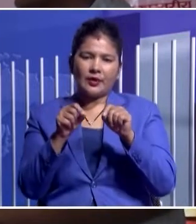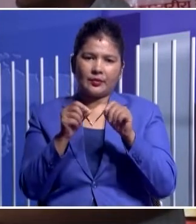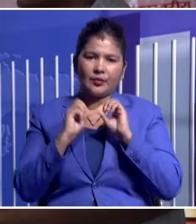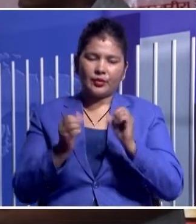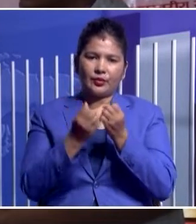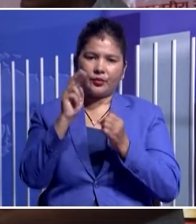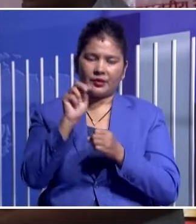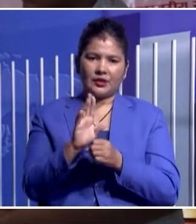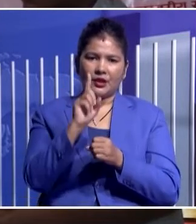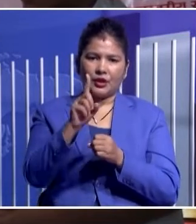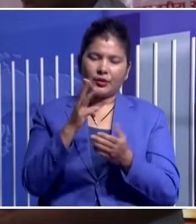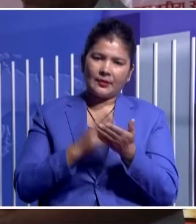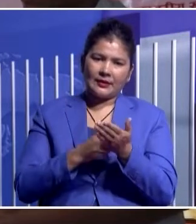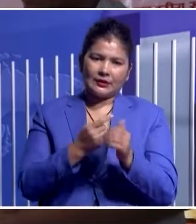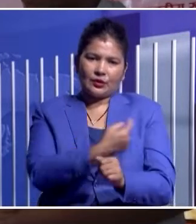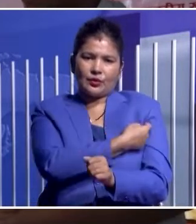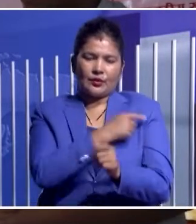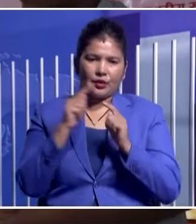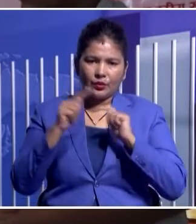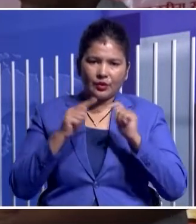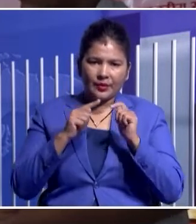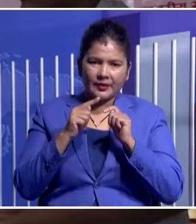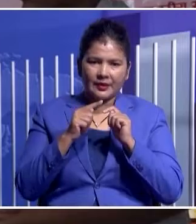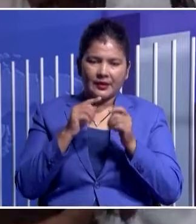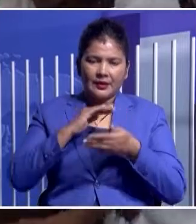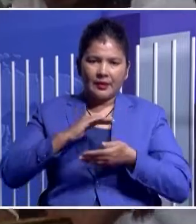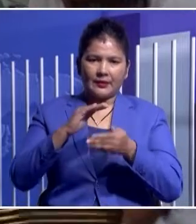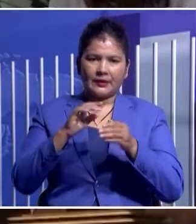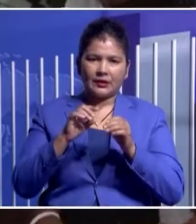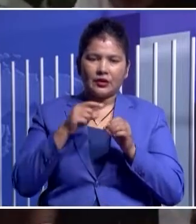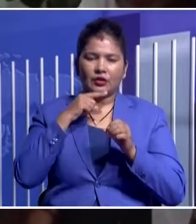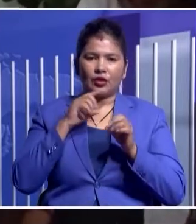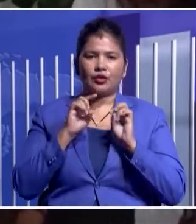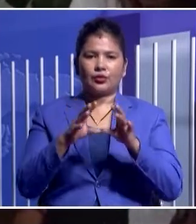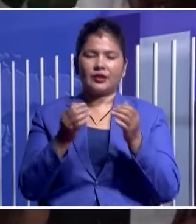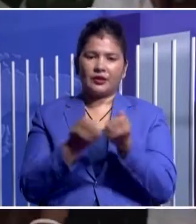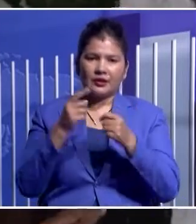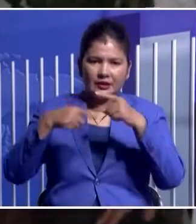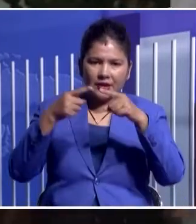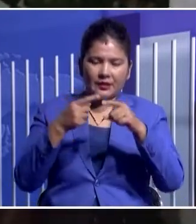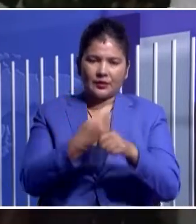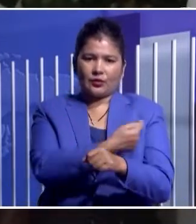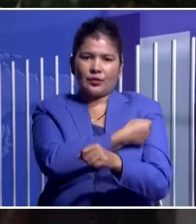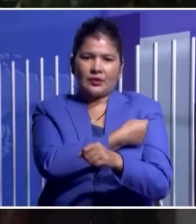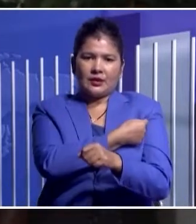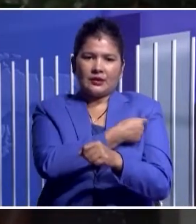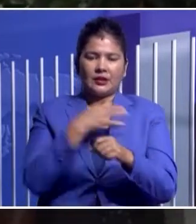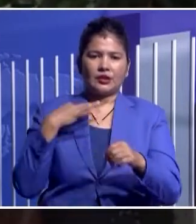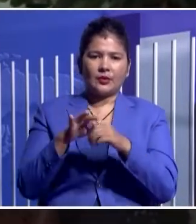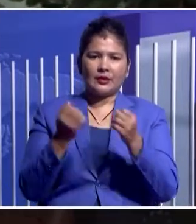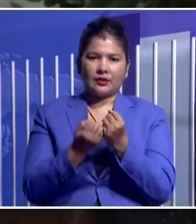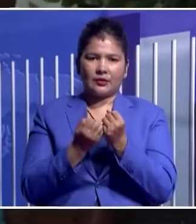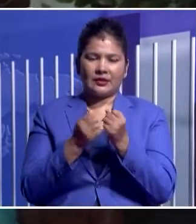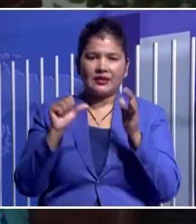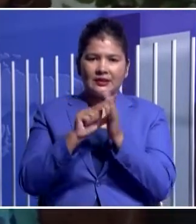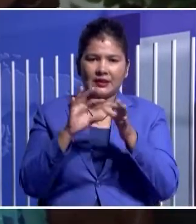हुन्छ। एउटा पनि खोप लगाउन कुनै पनि बालबालिका छुट्न नहुने र नछुट्ने गरी नियमित खोप अभियानमा बालबालिकालाई सहभागी गराउन